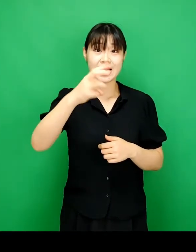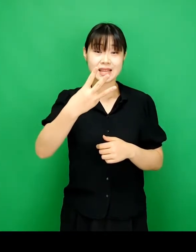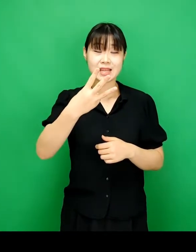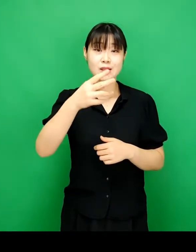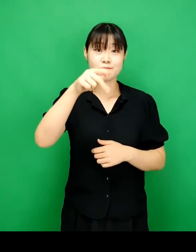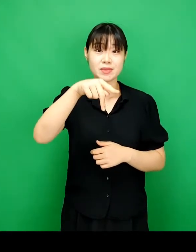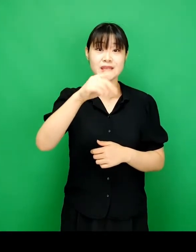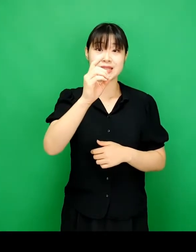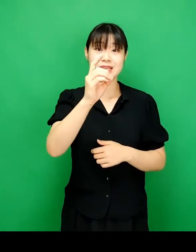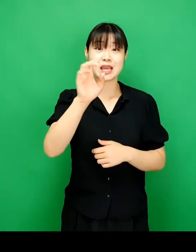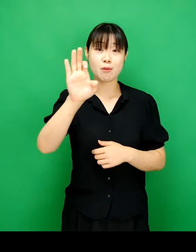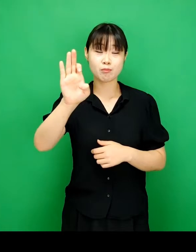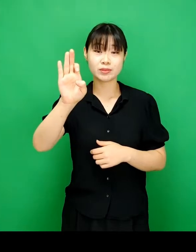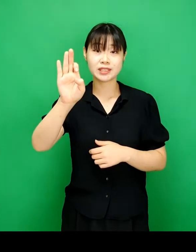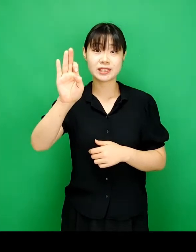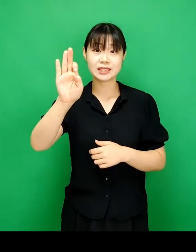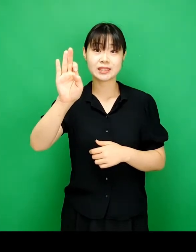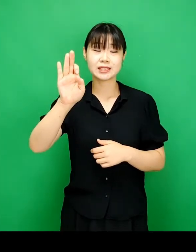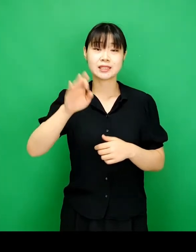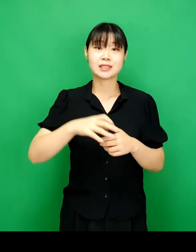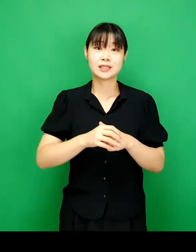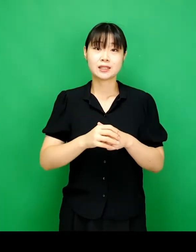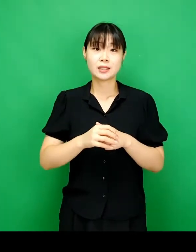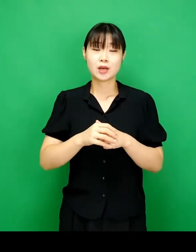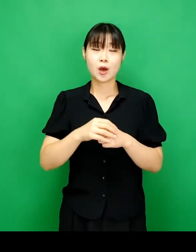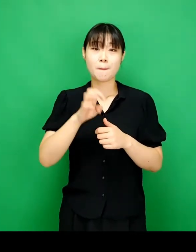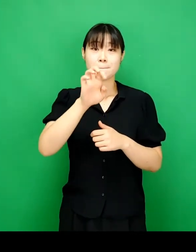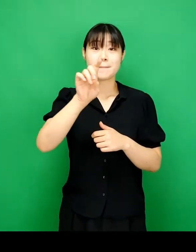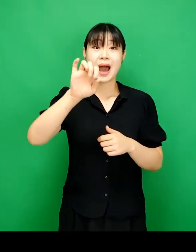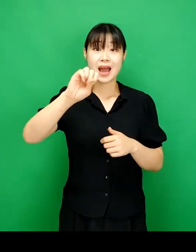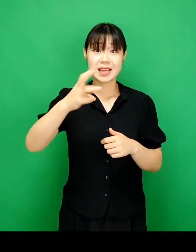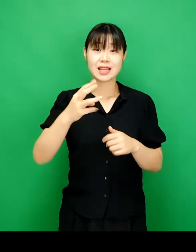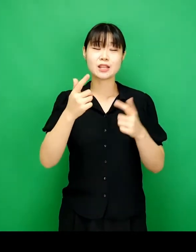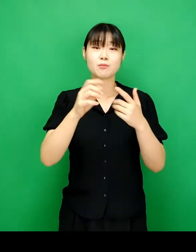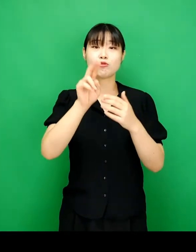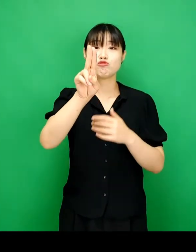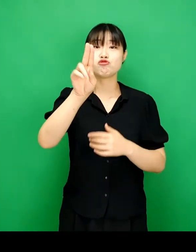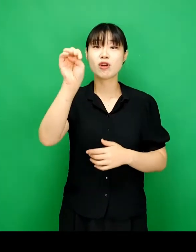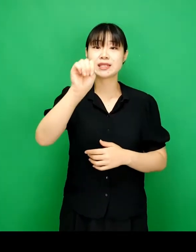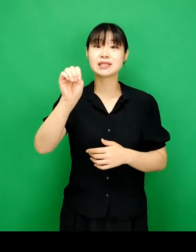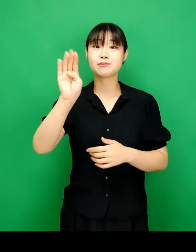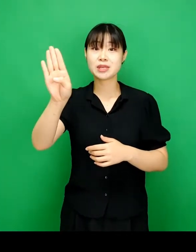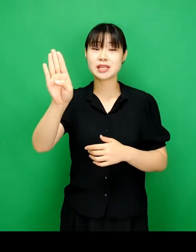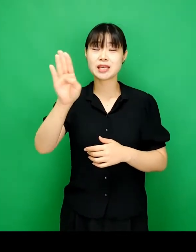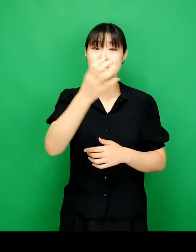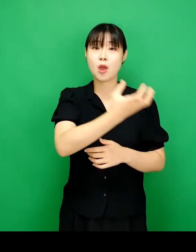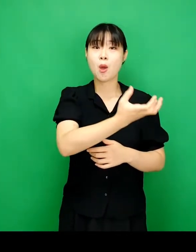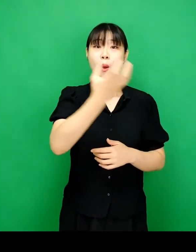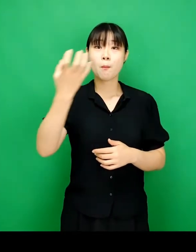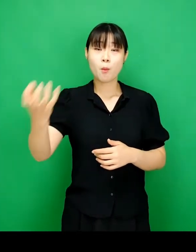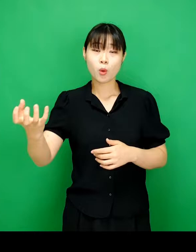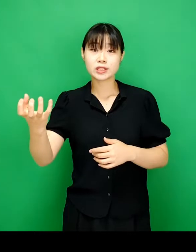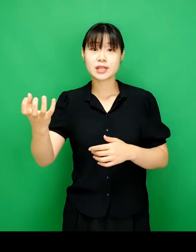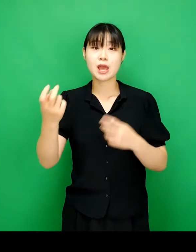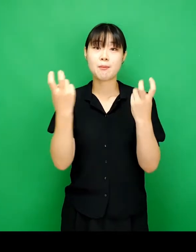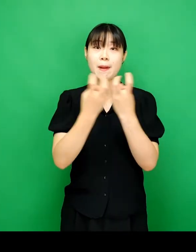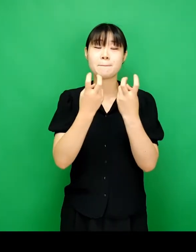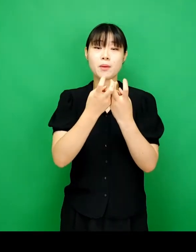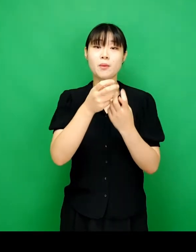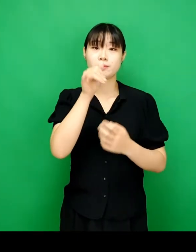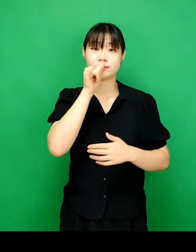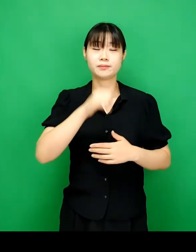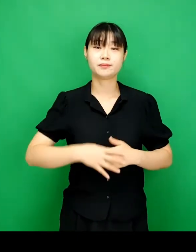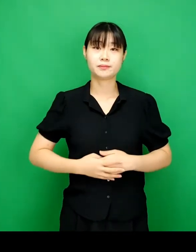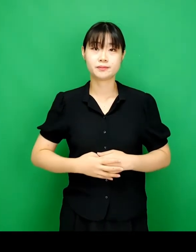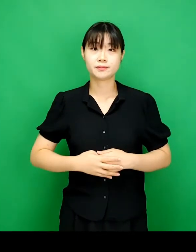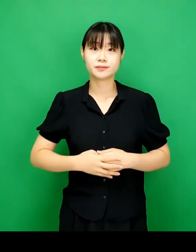한글 파일이나 PDF 등의 전자 파일, 해당 정보를 CD나 USB 저장 매체에 옮긴 복제 인화물의